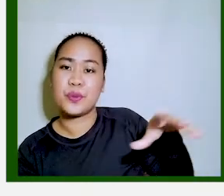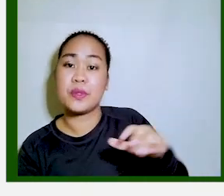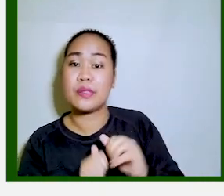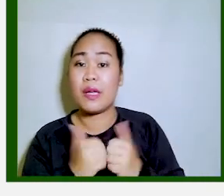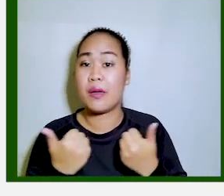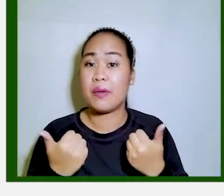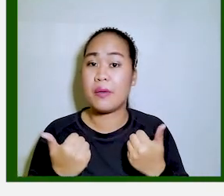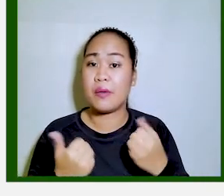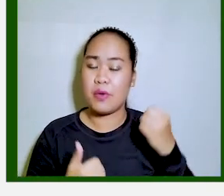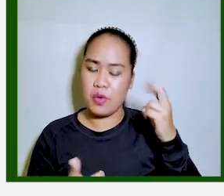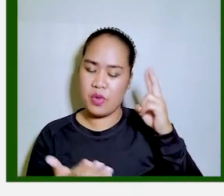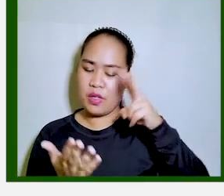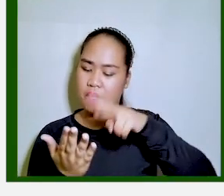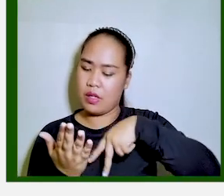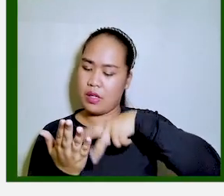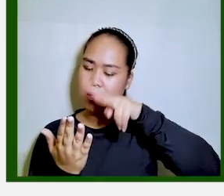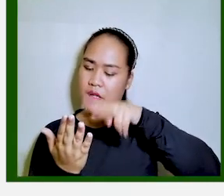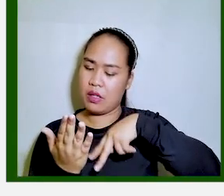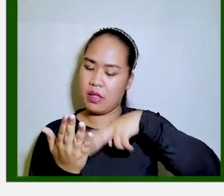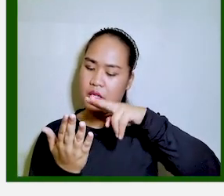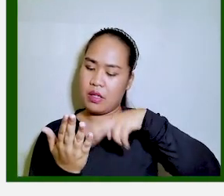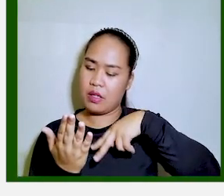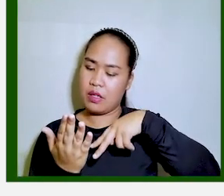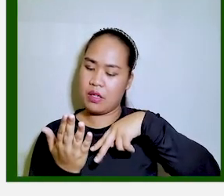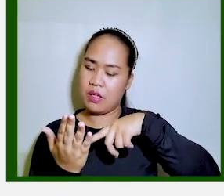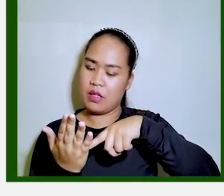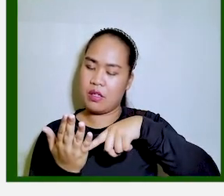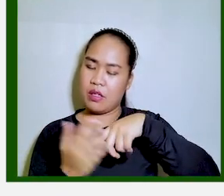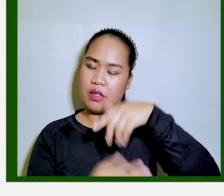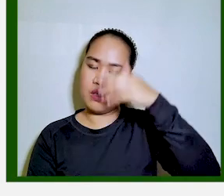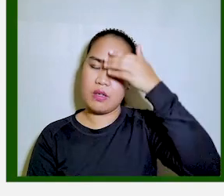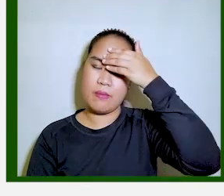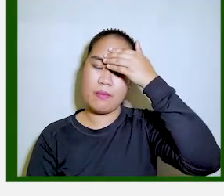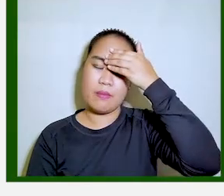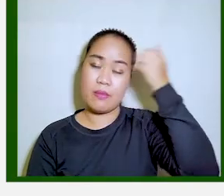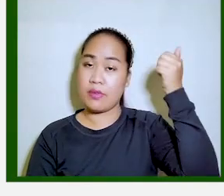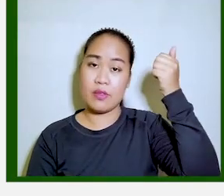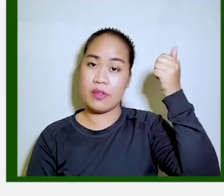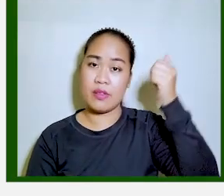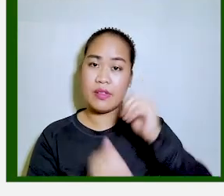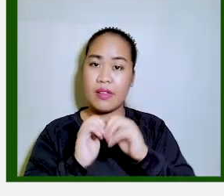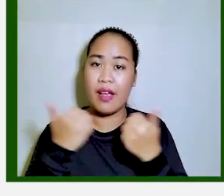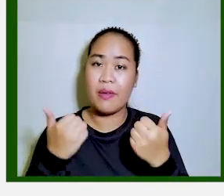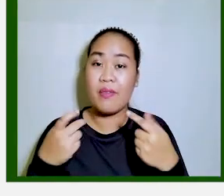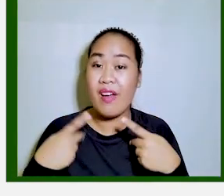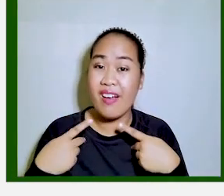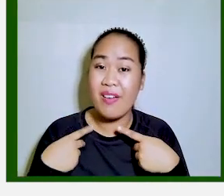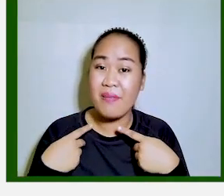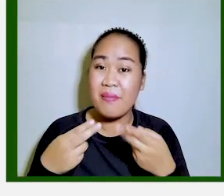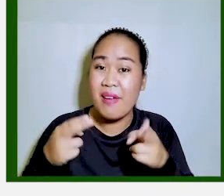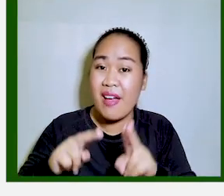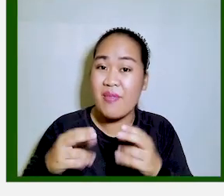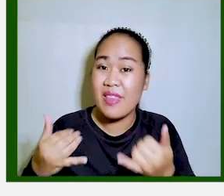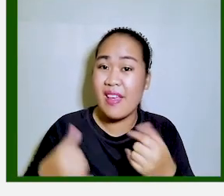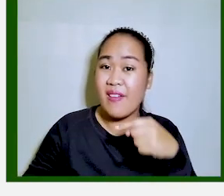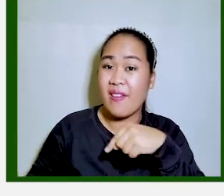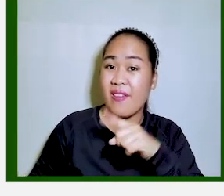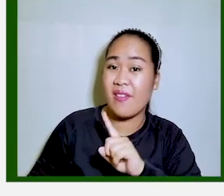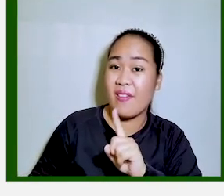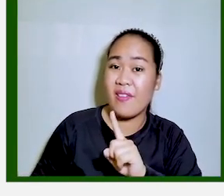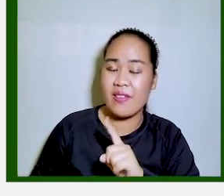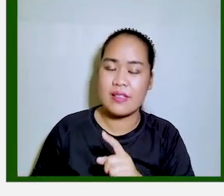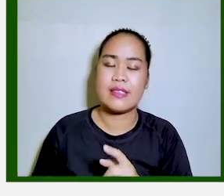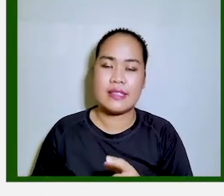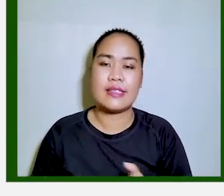diba, sa araw ng announcement na yun, nalimutan na niya. Diba? Na meron palang ganap sa araw na yun. So again,